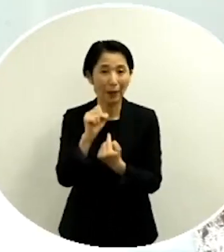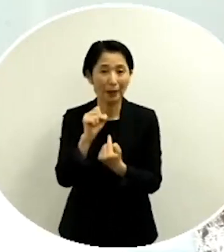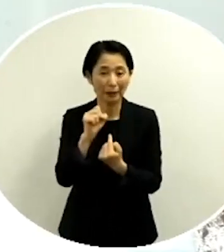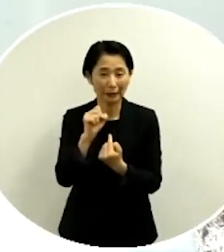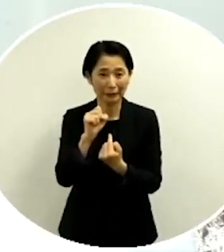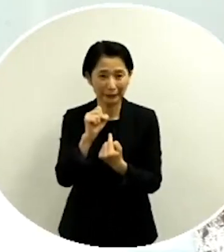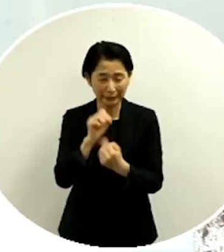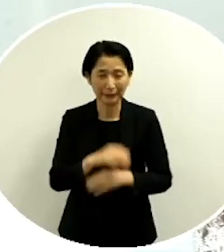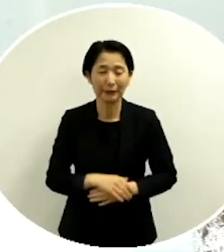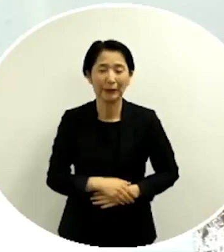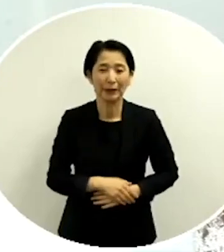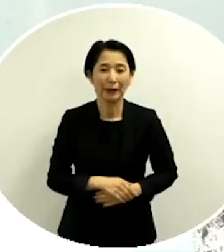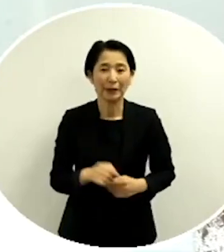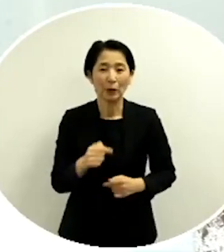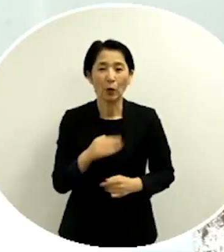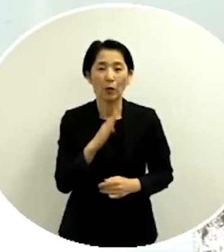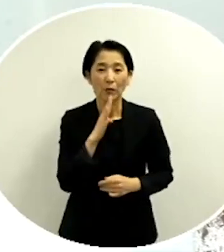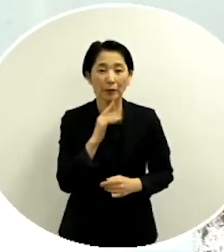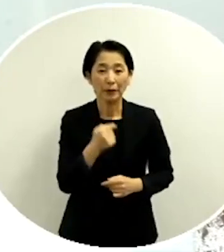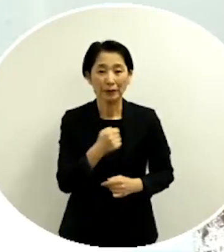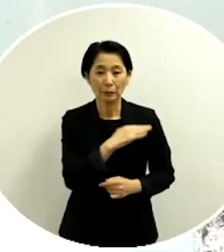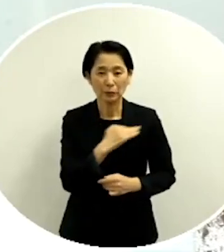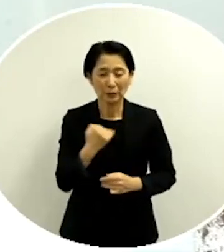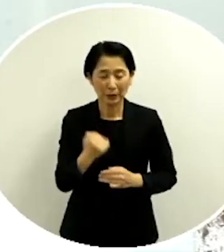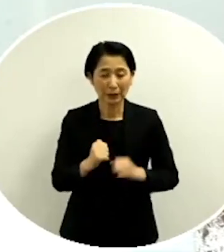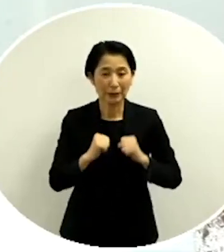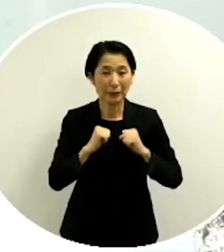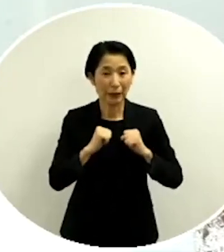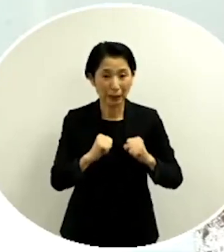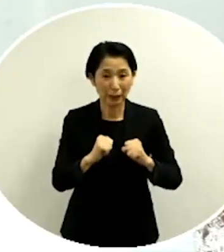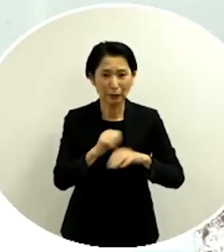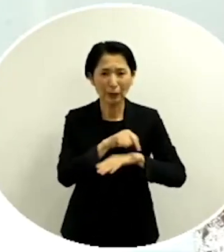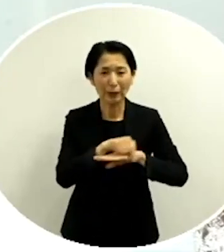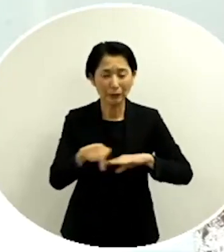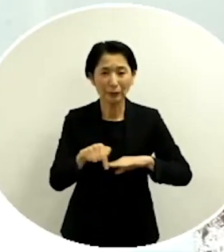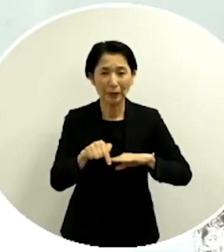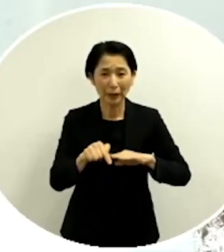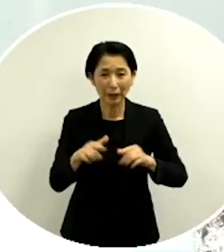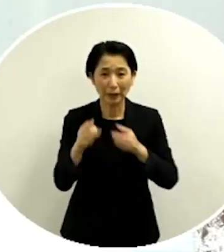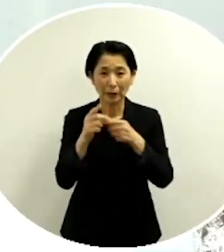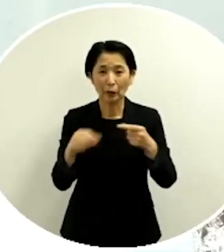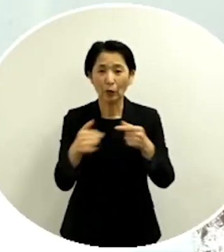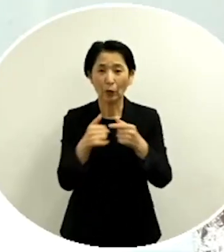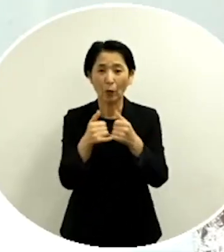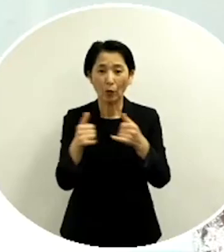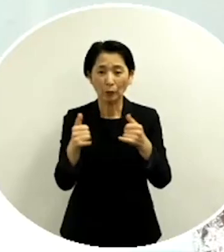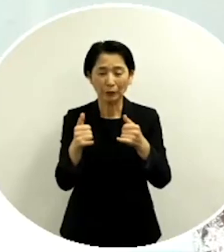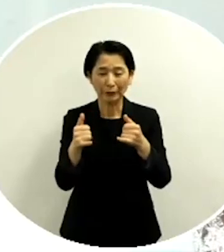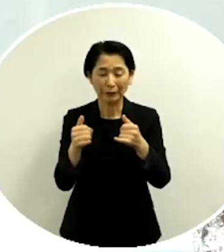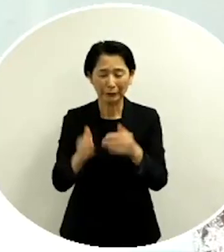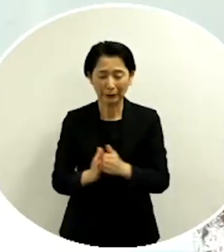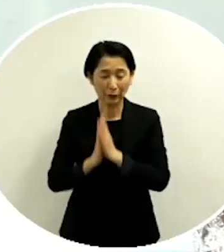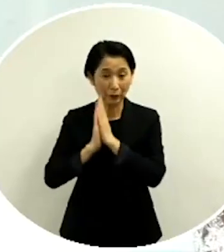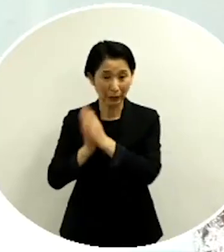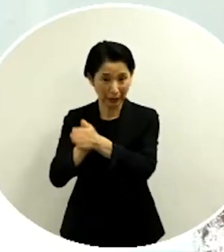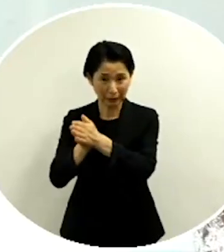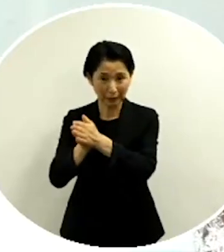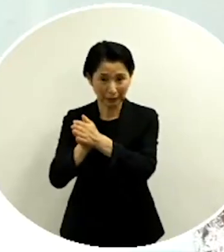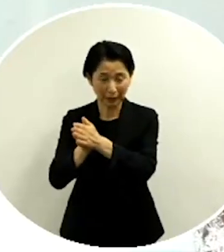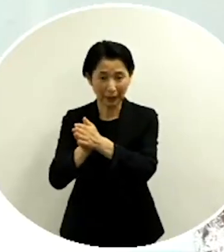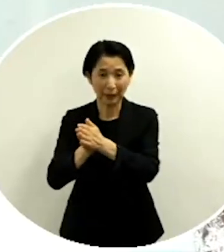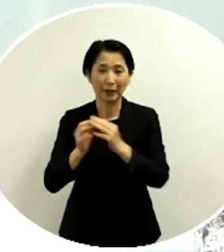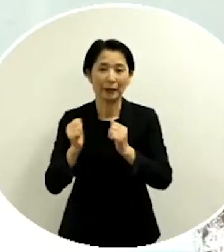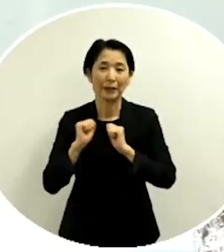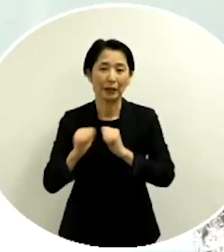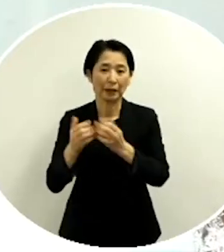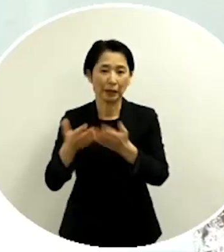仕事も自分たちでやらなければいけないものも役所の職員公務員というものを選んでですねそういう人たちにやってもらう理由